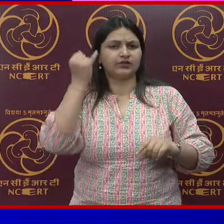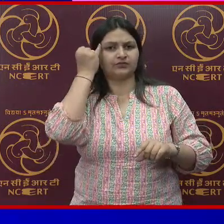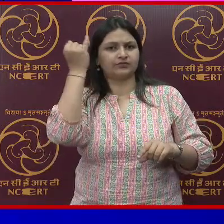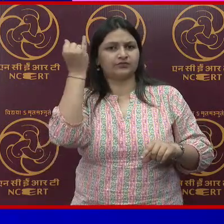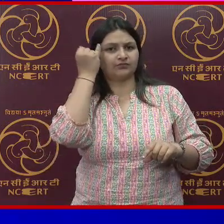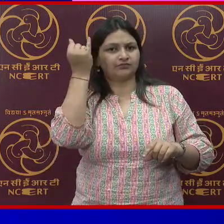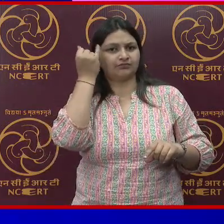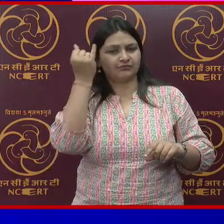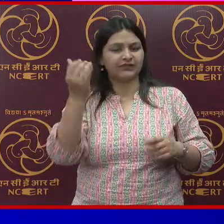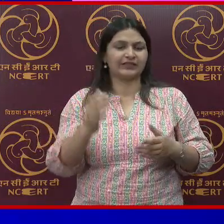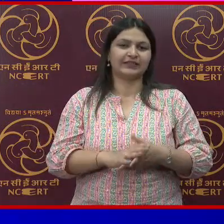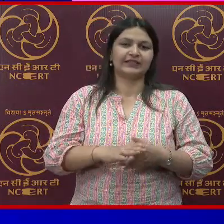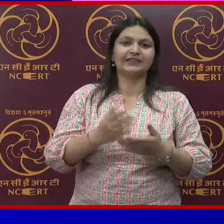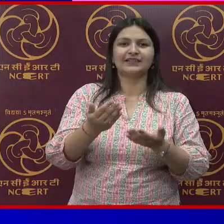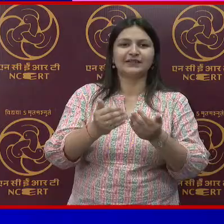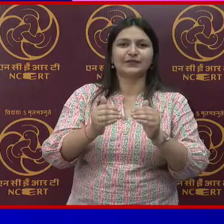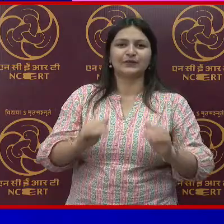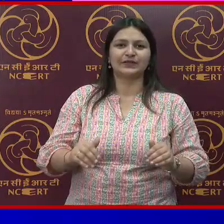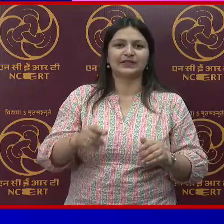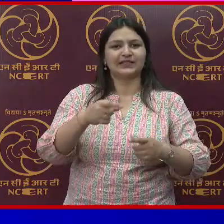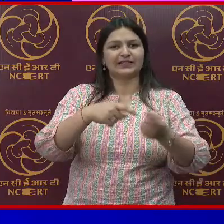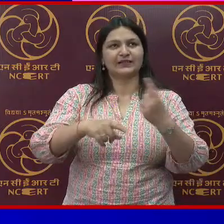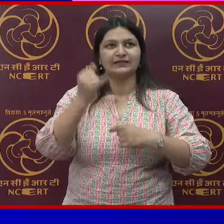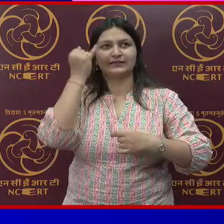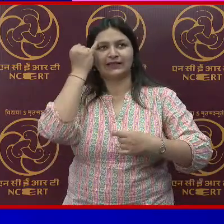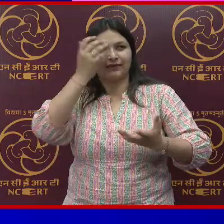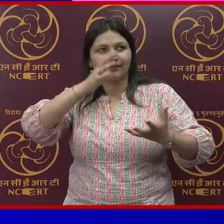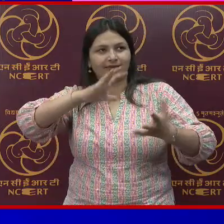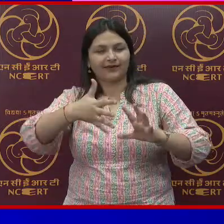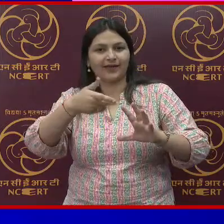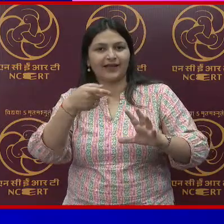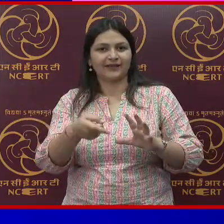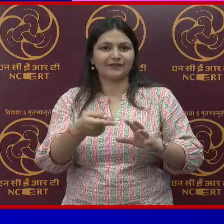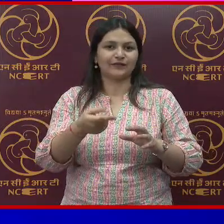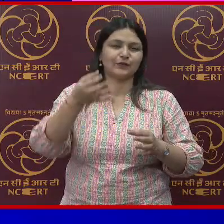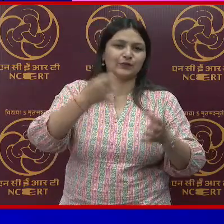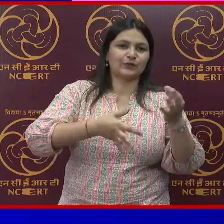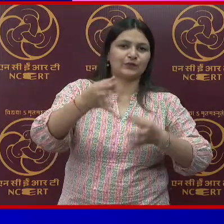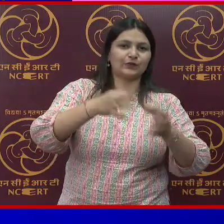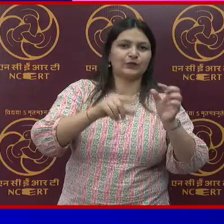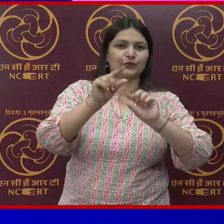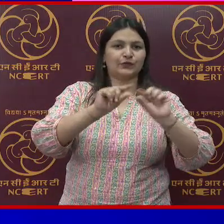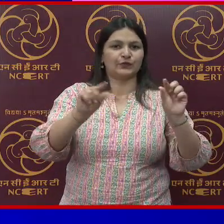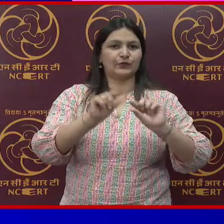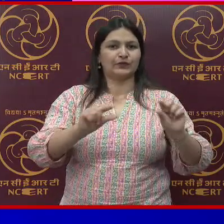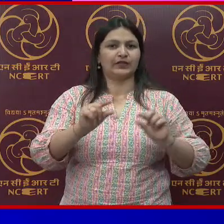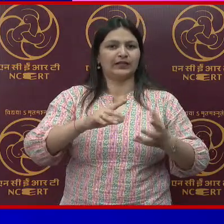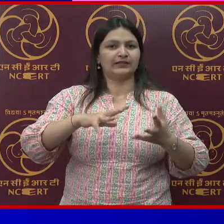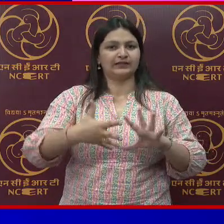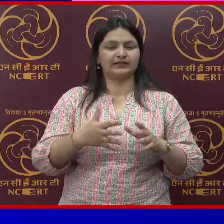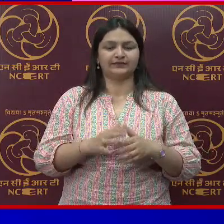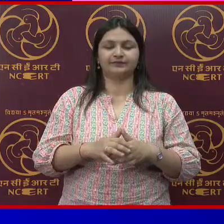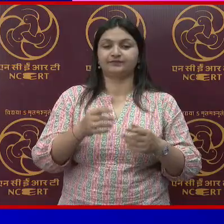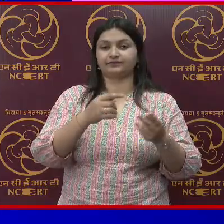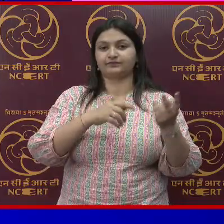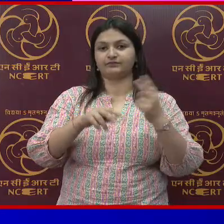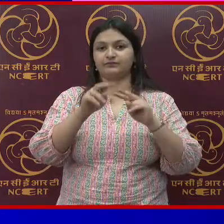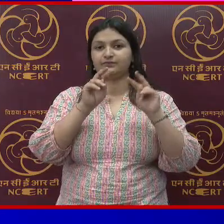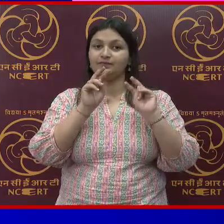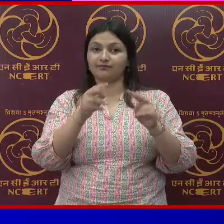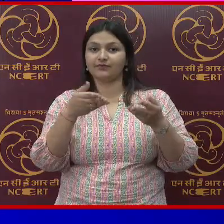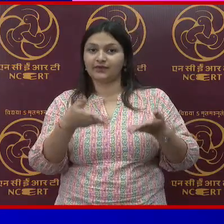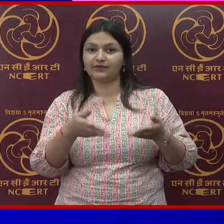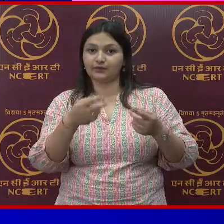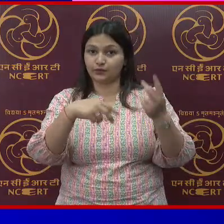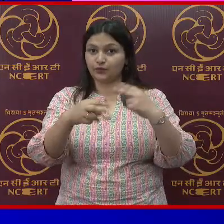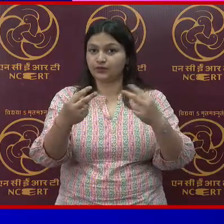इतने क्रिएटिव होते हैं, छोटे बिल्कुल। बच्चे होते हैं जो उनके दिमाग में बैठ जाता है वही उनको याद बिल्कुल। रहता तो आप देखिए कि एक पाम से आप